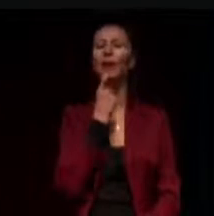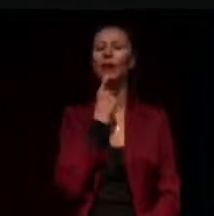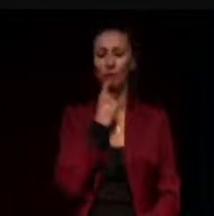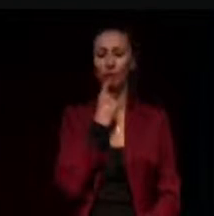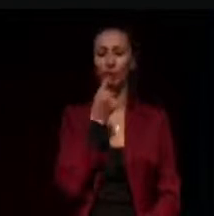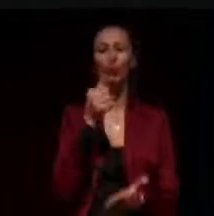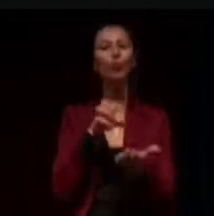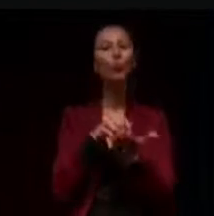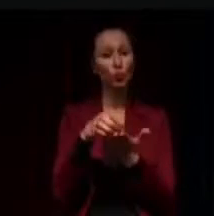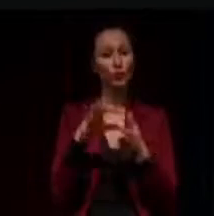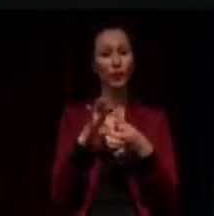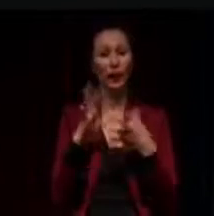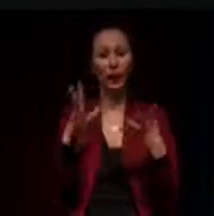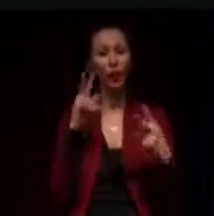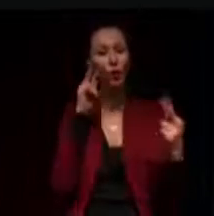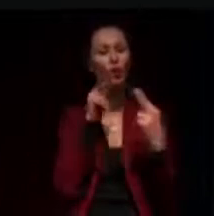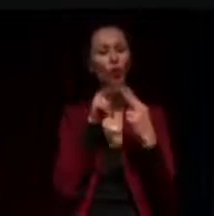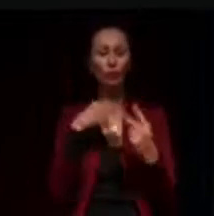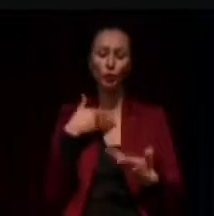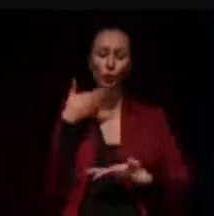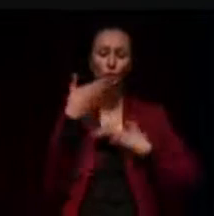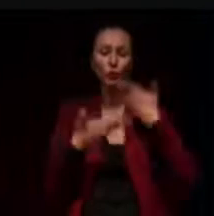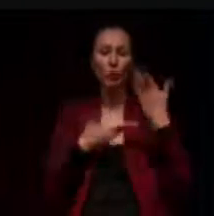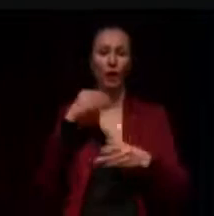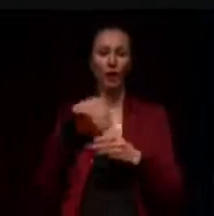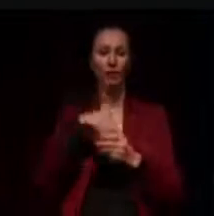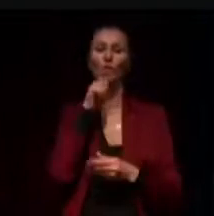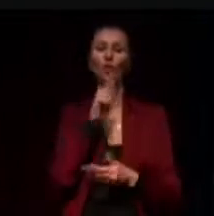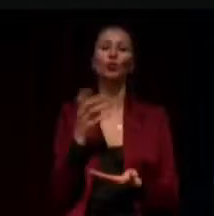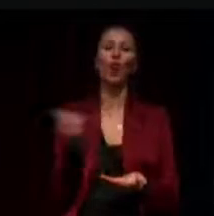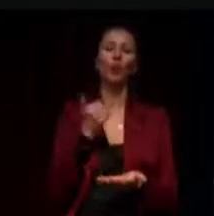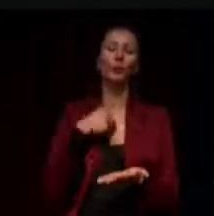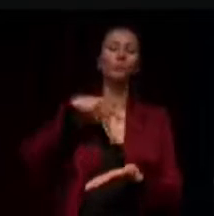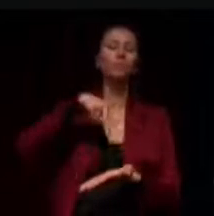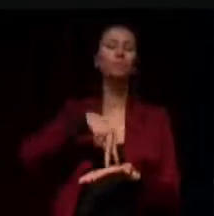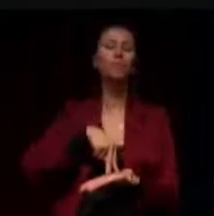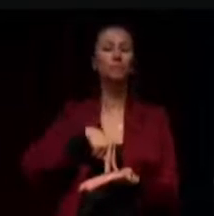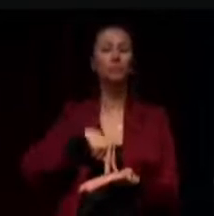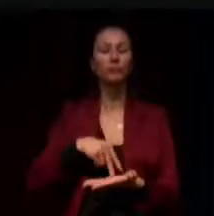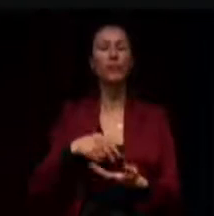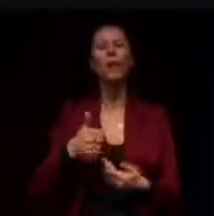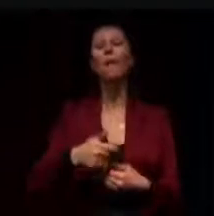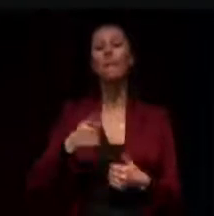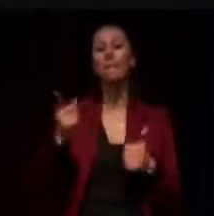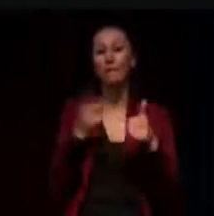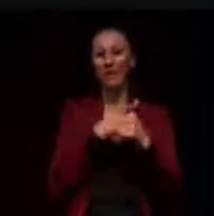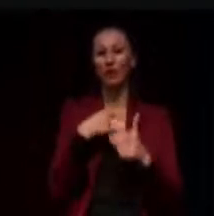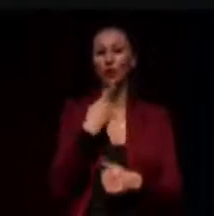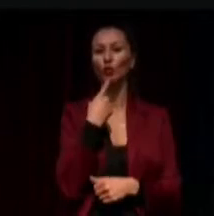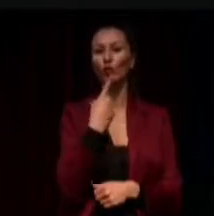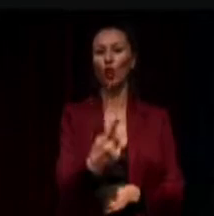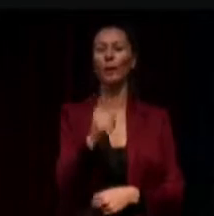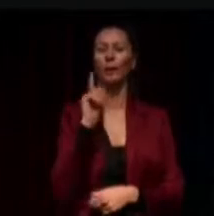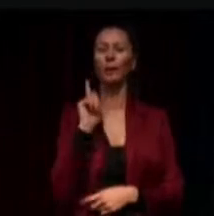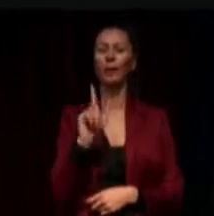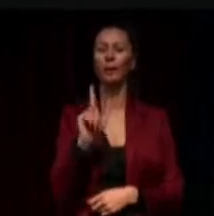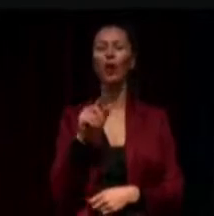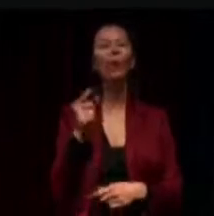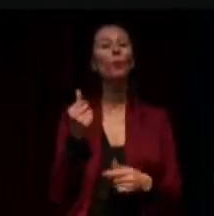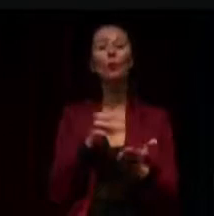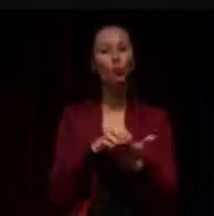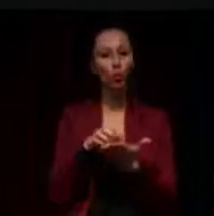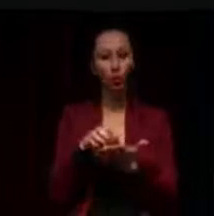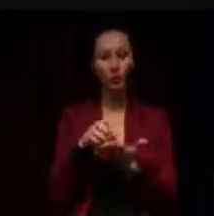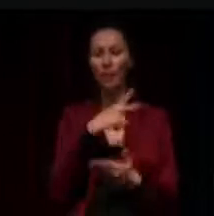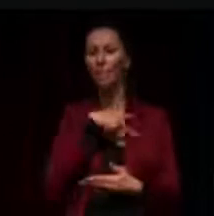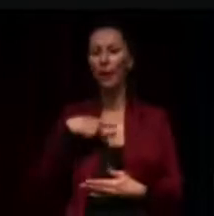yılı bütçesiyle ilgili görüşlerimi sunmak üzere söz almış bulunuyorum. Baştan şunu söylemeliyim ki,